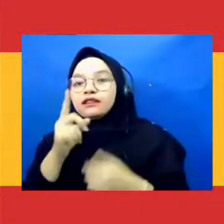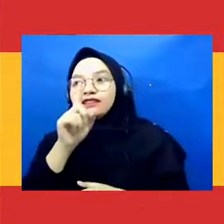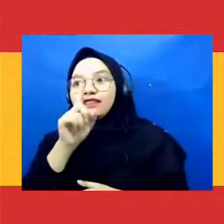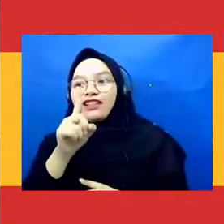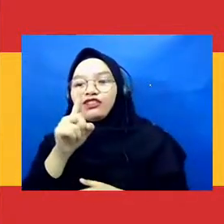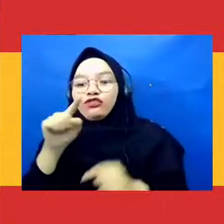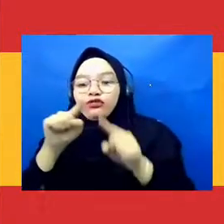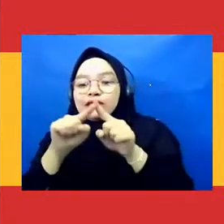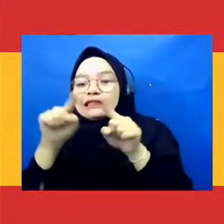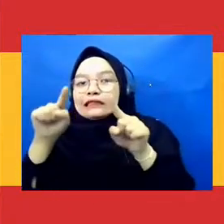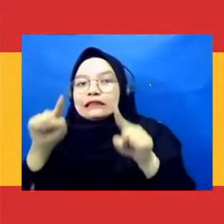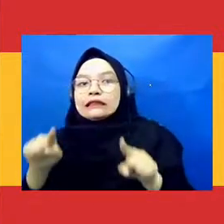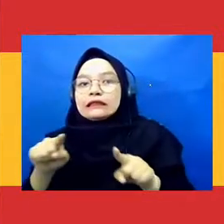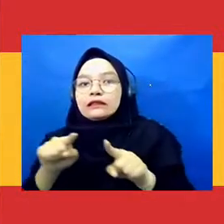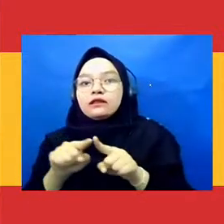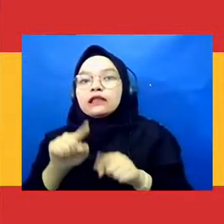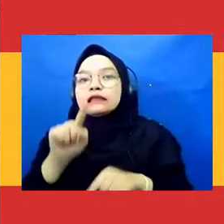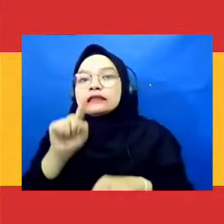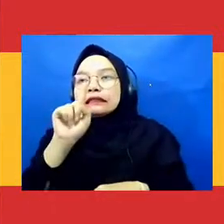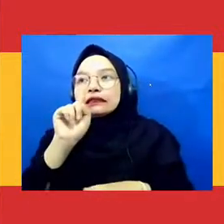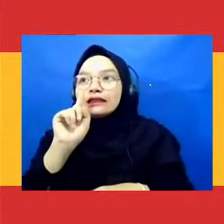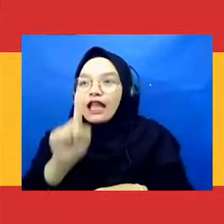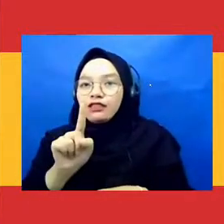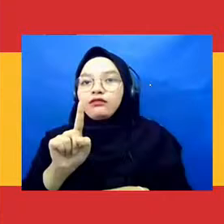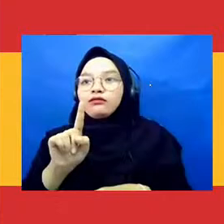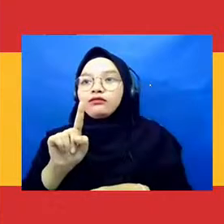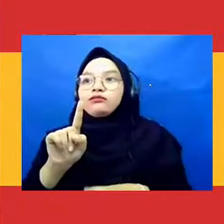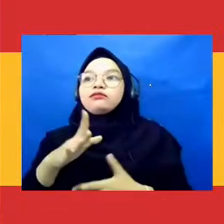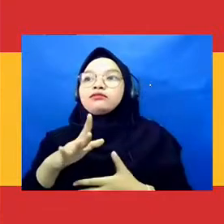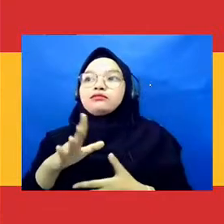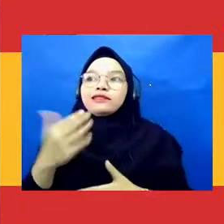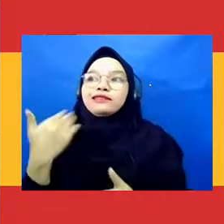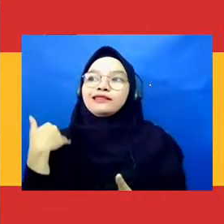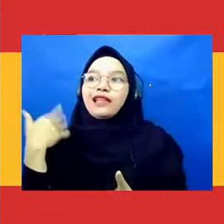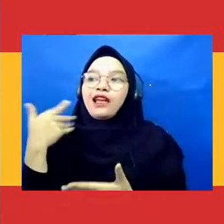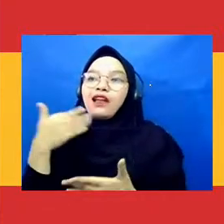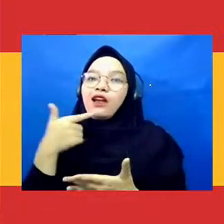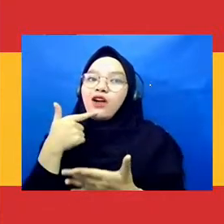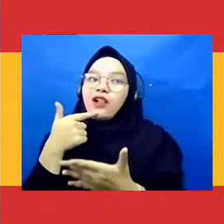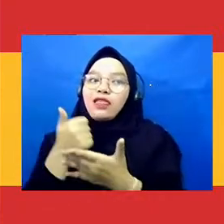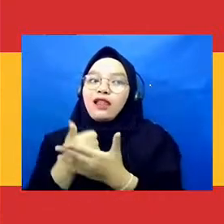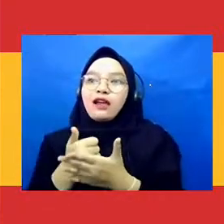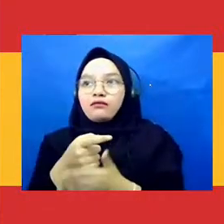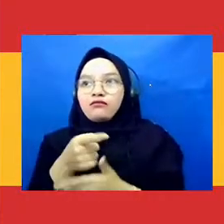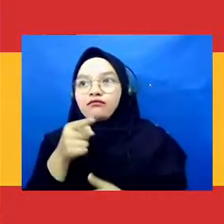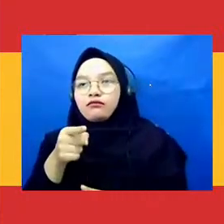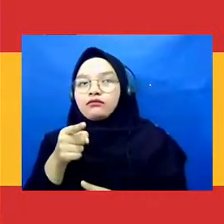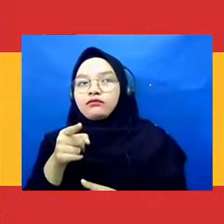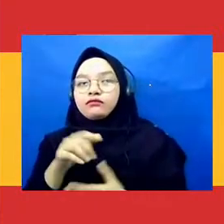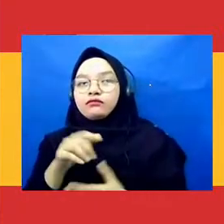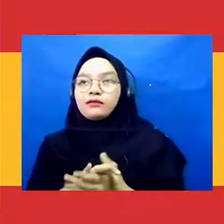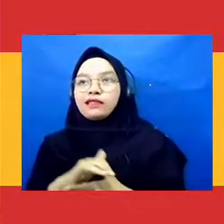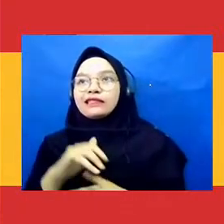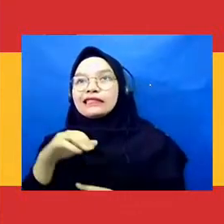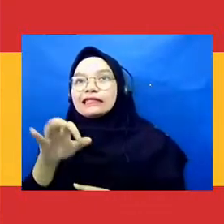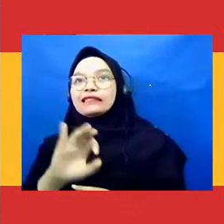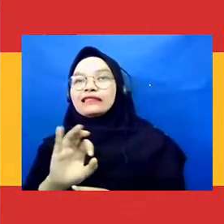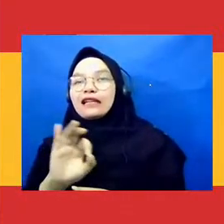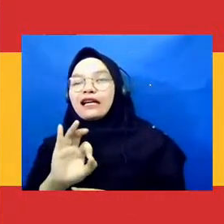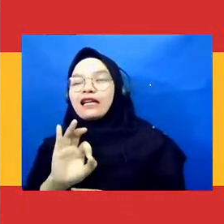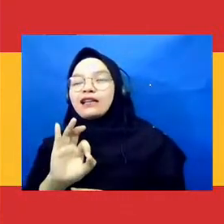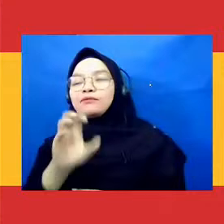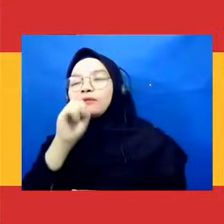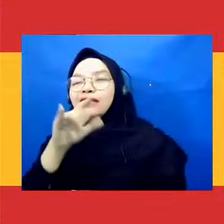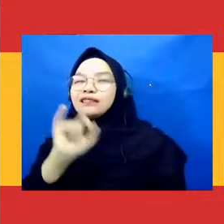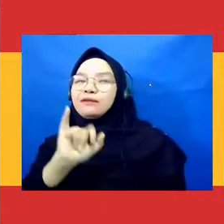Jangan hindari mengatakan sesuatu yang general seperti masyarakat Kota Semarang. Nah, itu